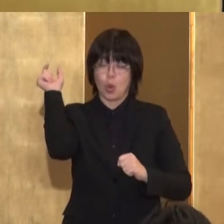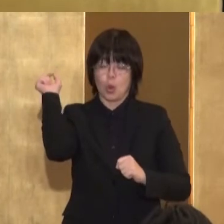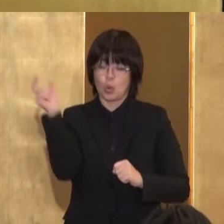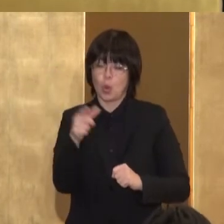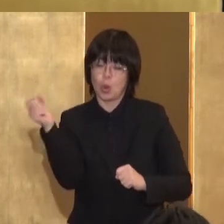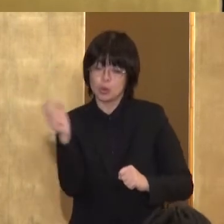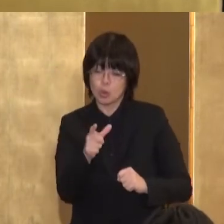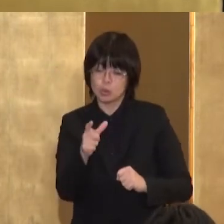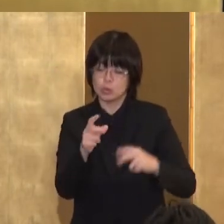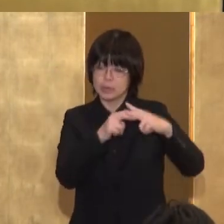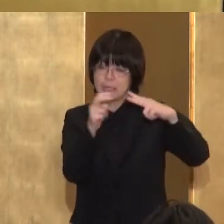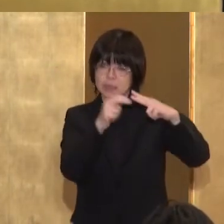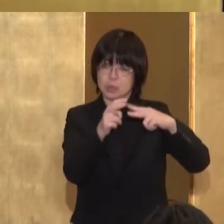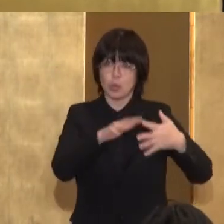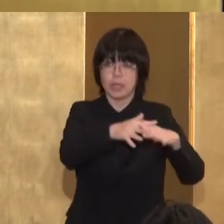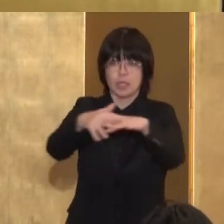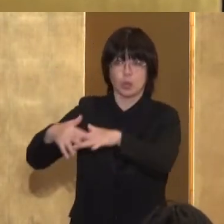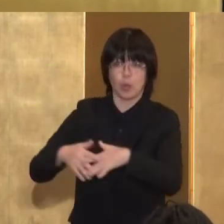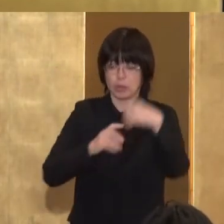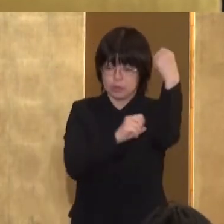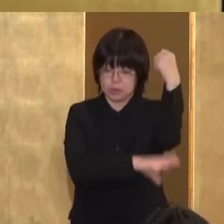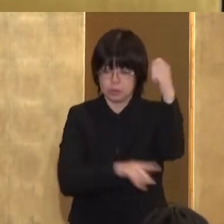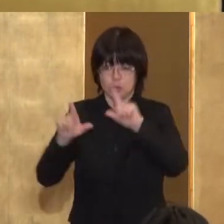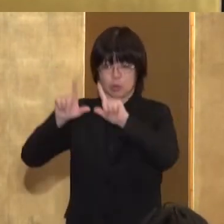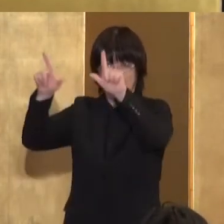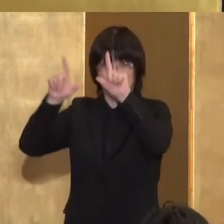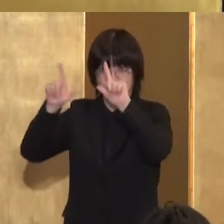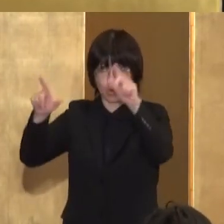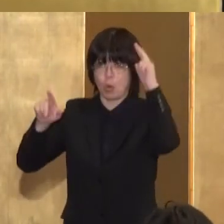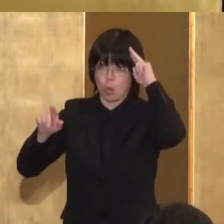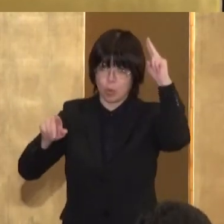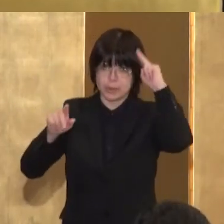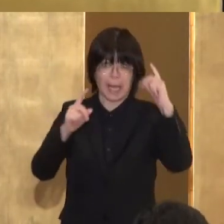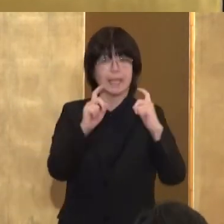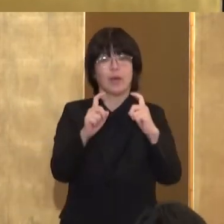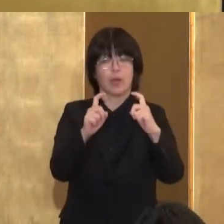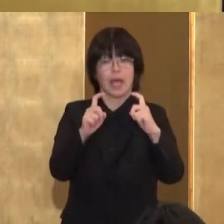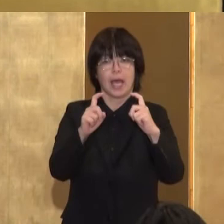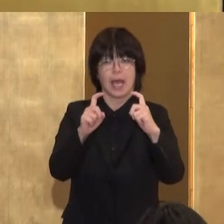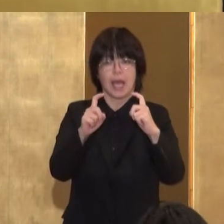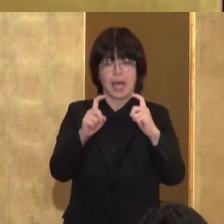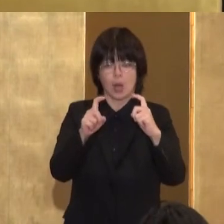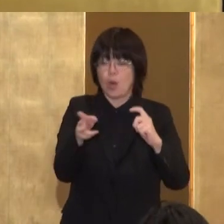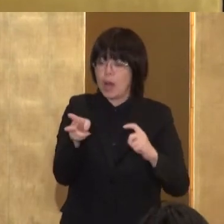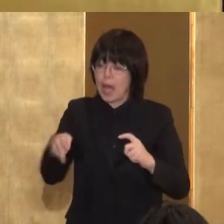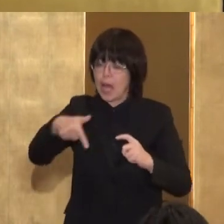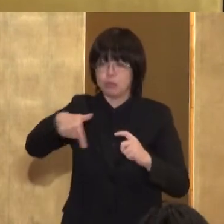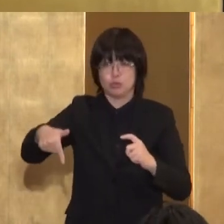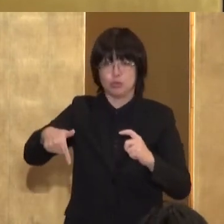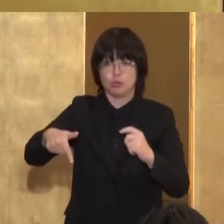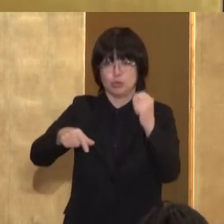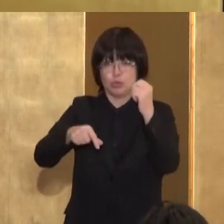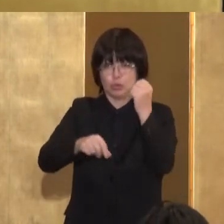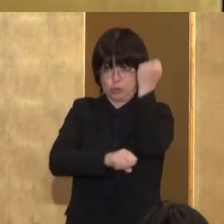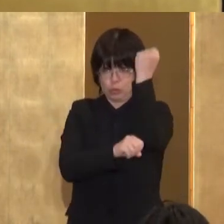に、東京や大阪、名古屋をハブとして、日本全国北